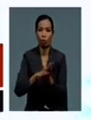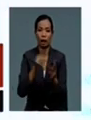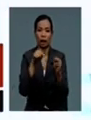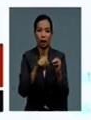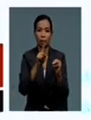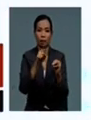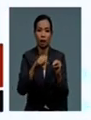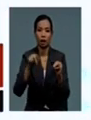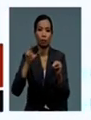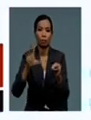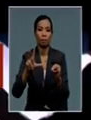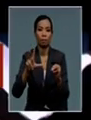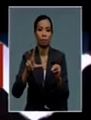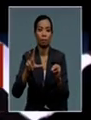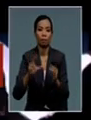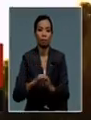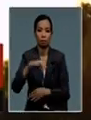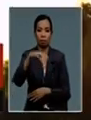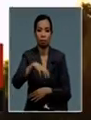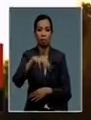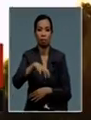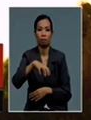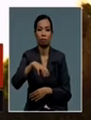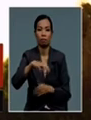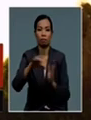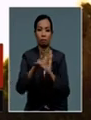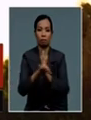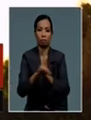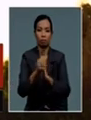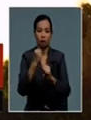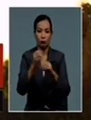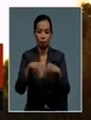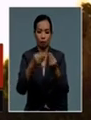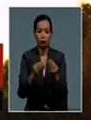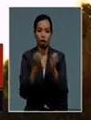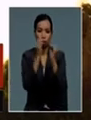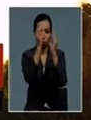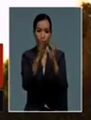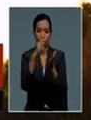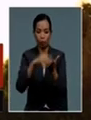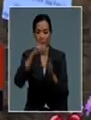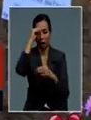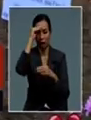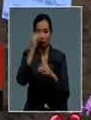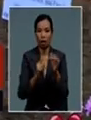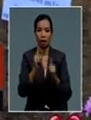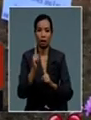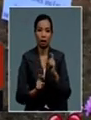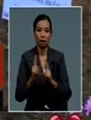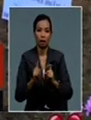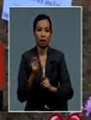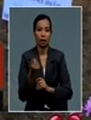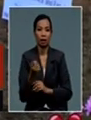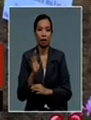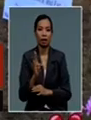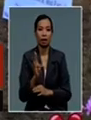รี่สโตแมนดักลาสนะคะที่เมืองพาร์คแลนด์ค่ะแล้วก็ท้ายที่สุดส่งผลให้มีทั้งนักเรียนและครูเสียชีวิตรวมถึง17ราย